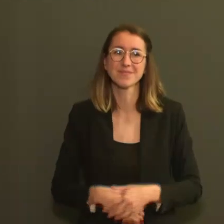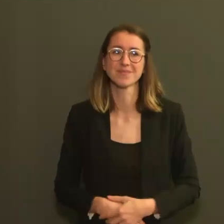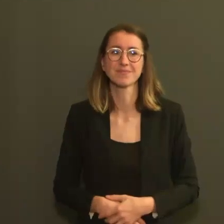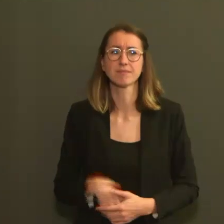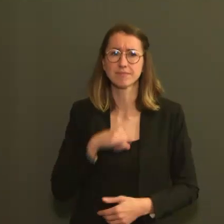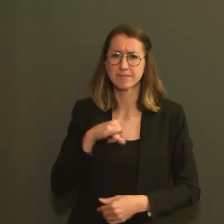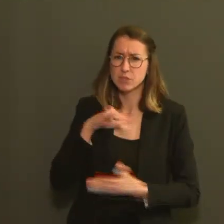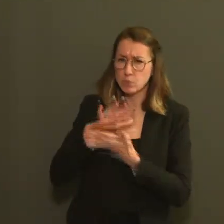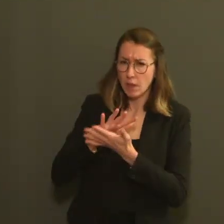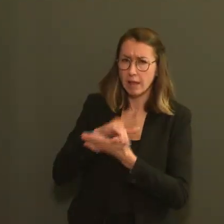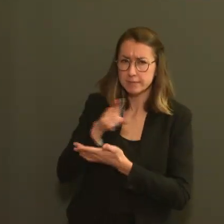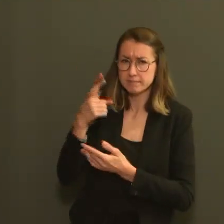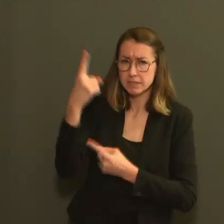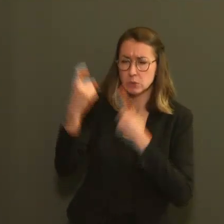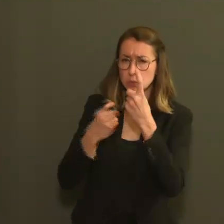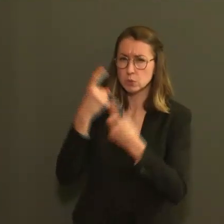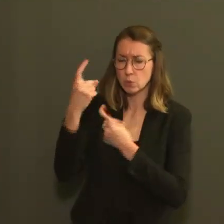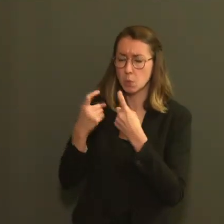journalistes.